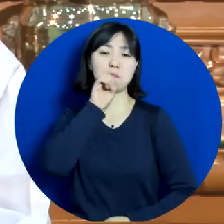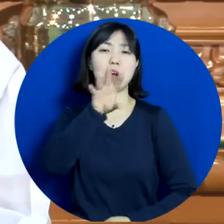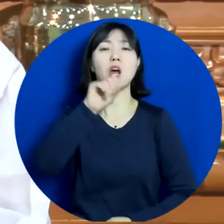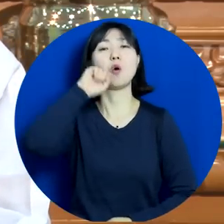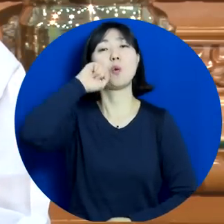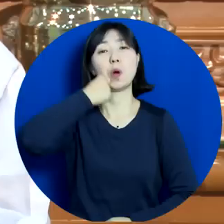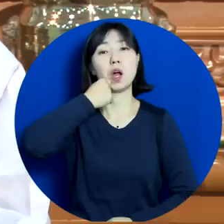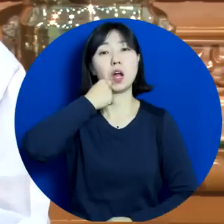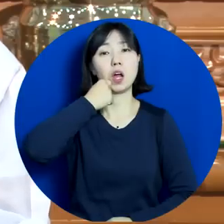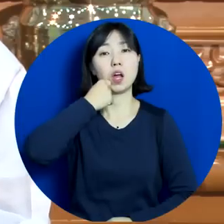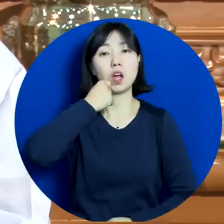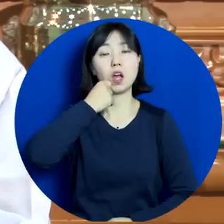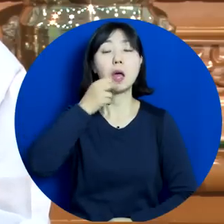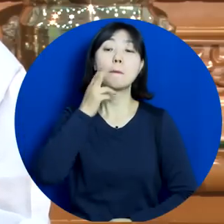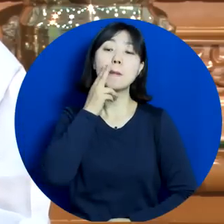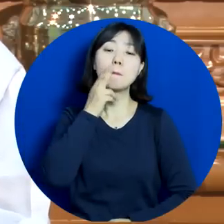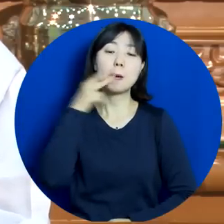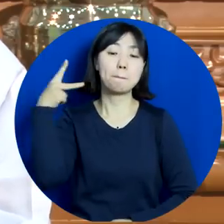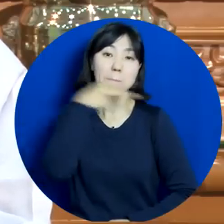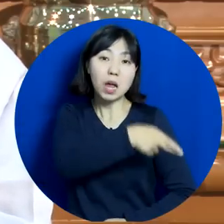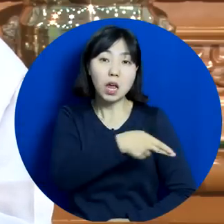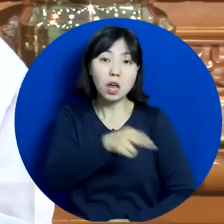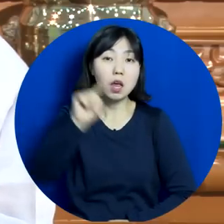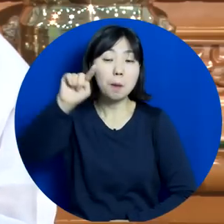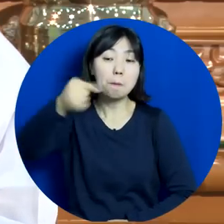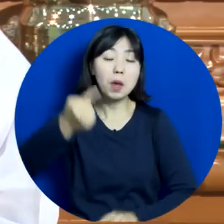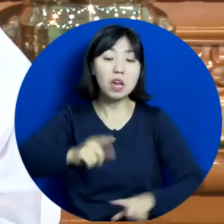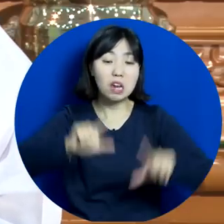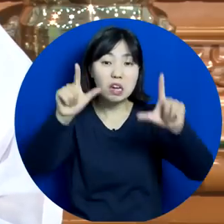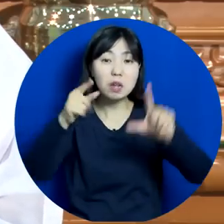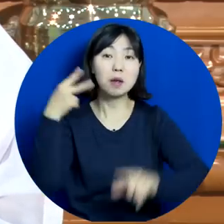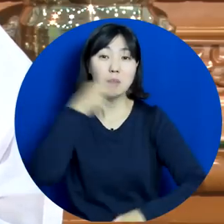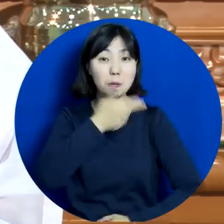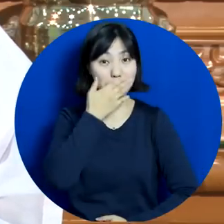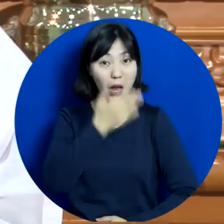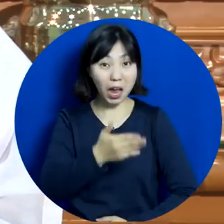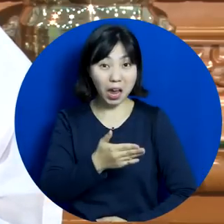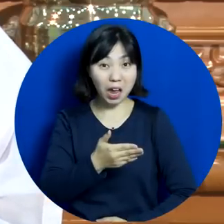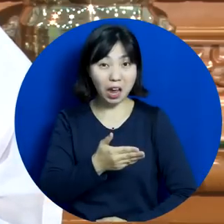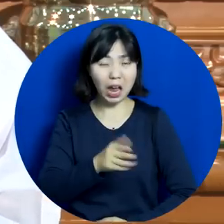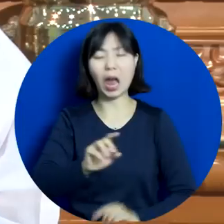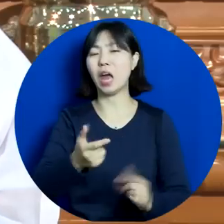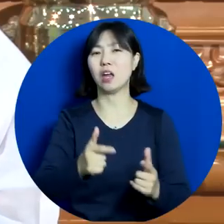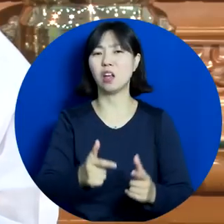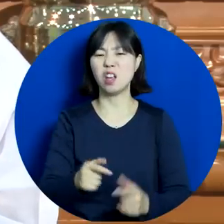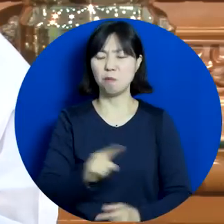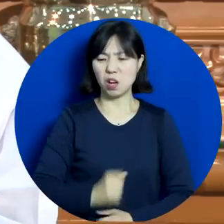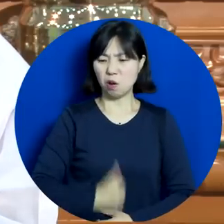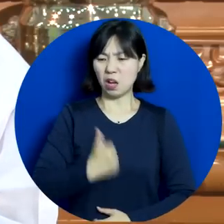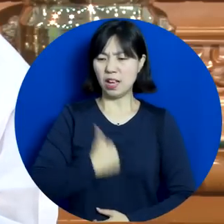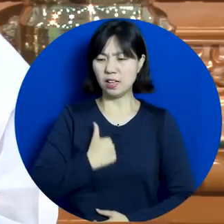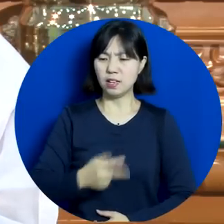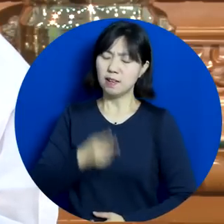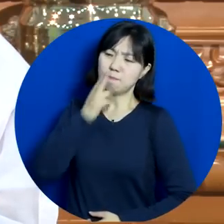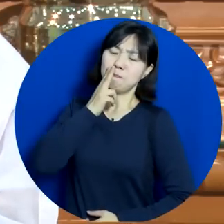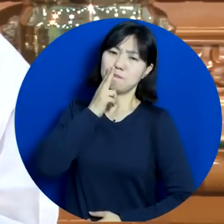100일 끊은 갖고 끊었다고 할 수가 없어. 무슨 성질날이 생기면 피워버려 그냥.